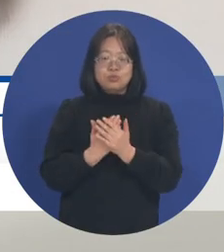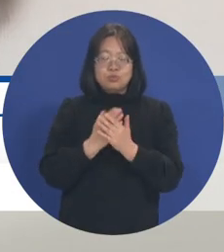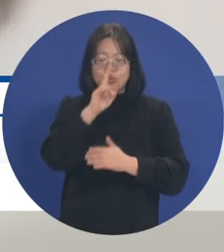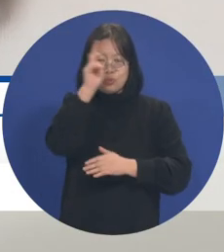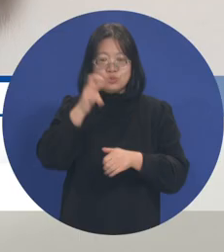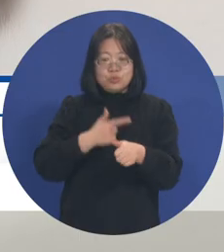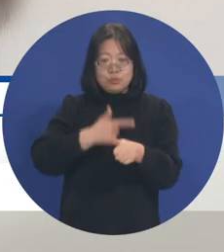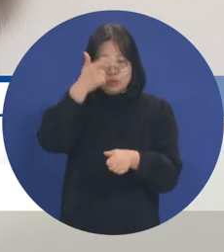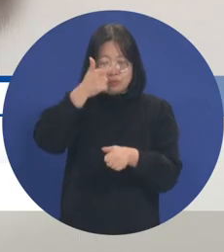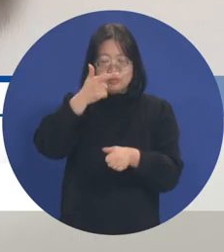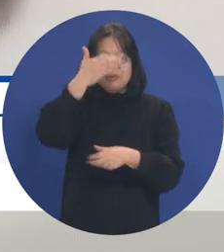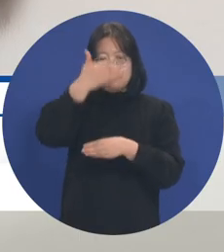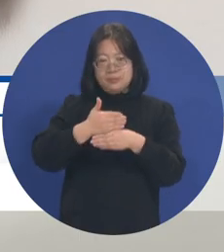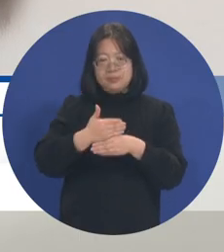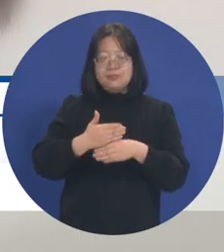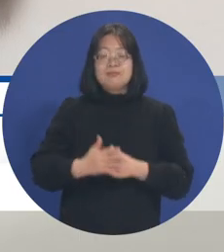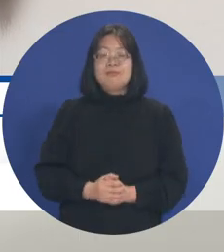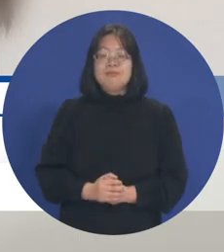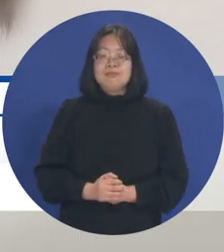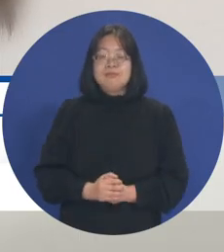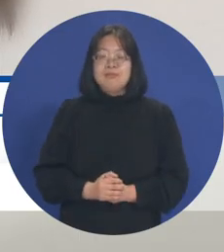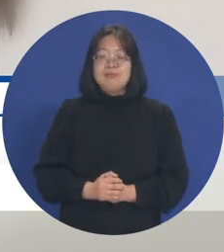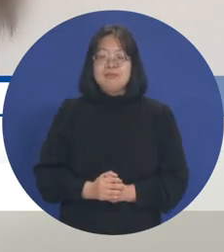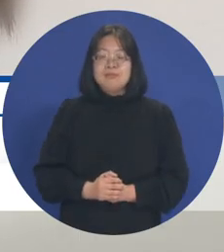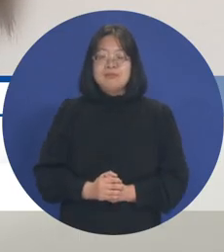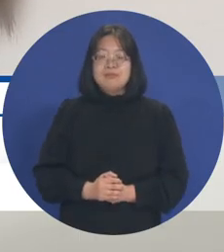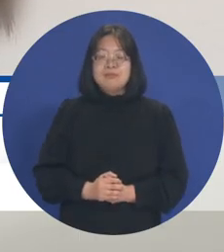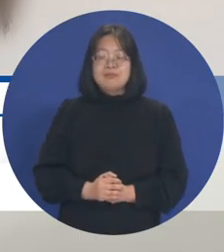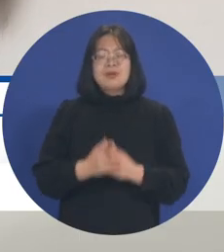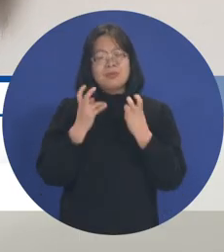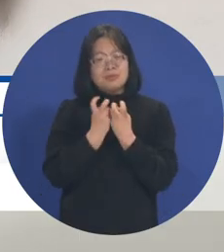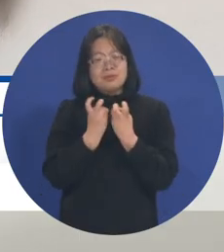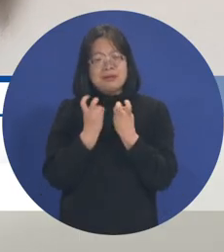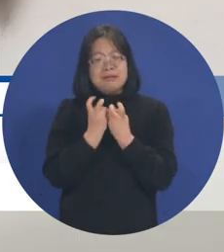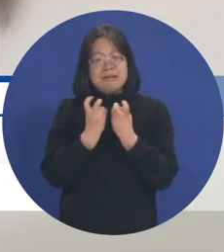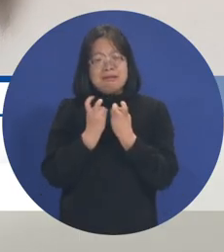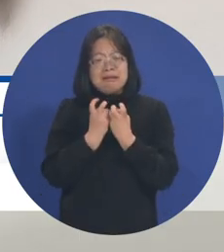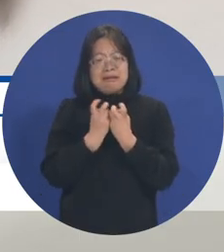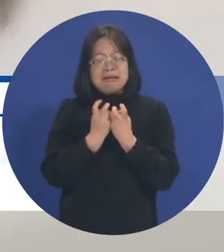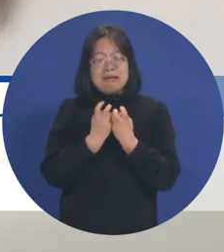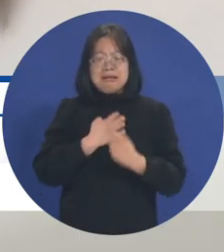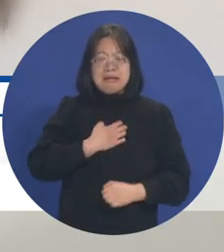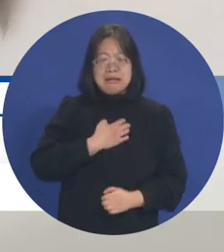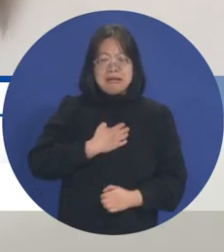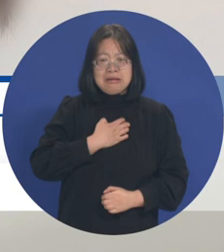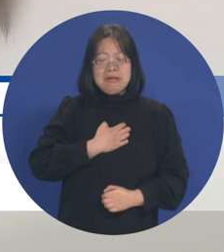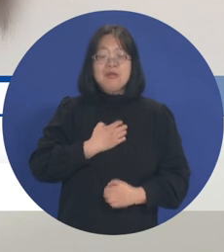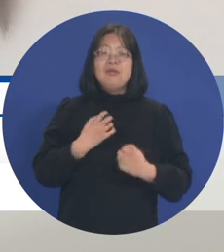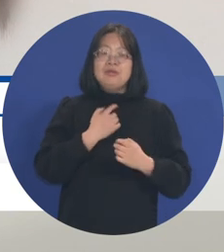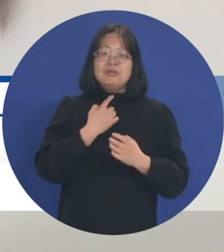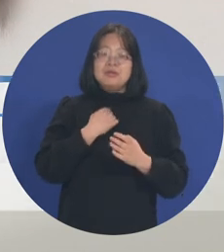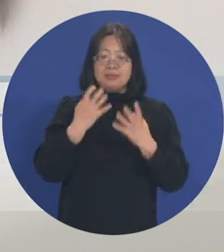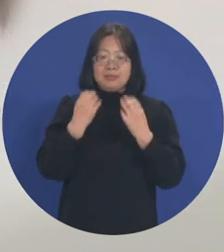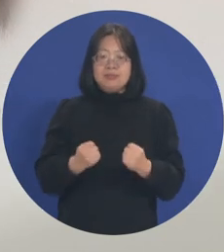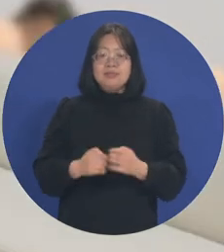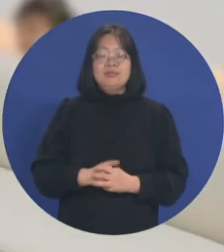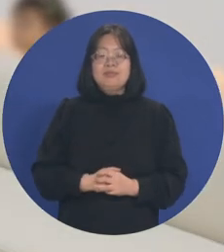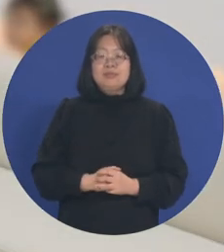오후 6시면은 진료 마감을 하니까 어떻게 해야 되나 발 동동 구르고 그랬던 적이 많은 것